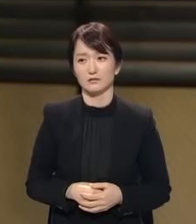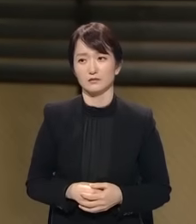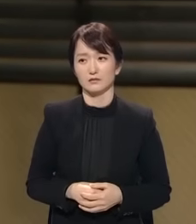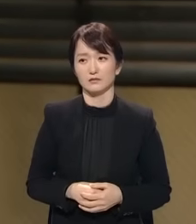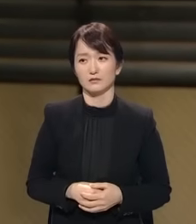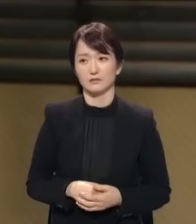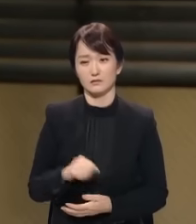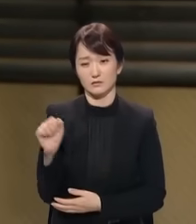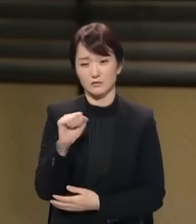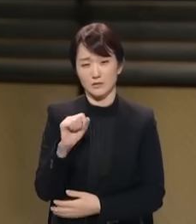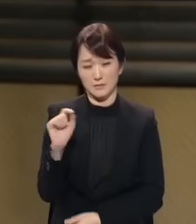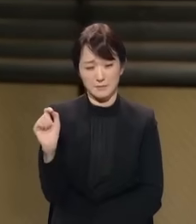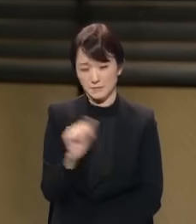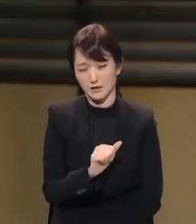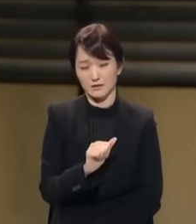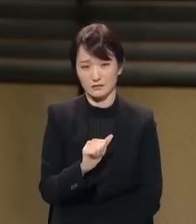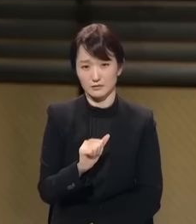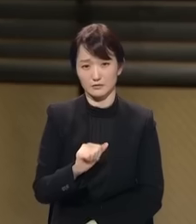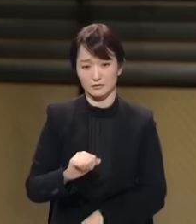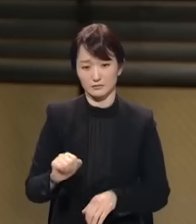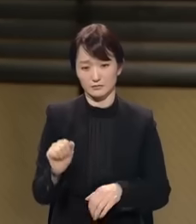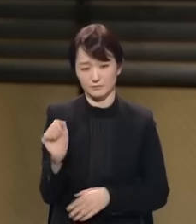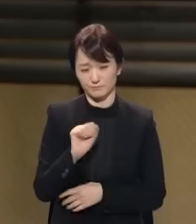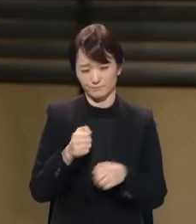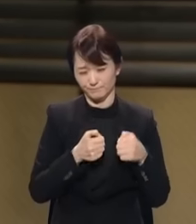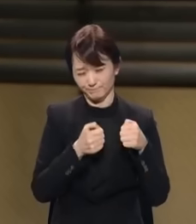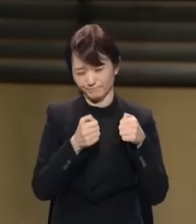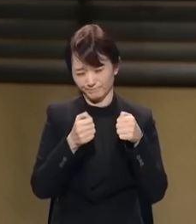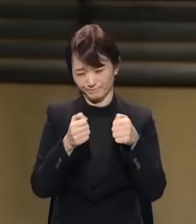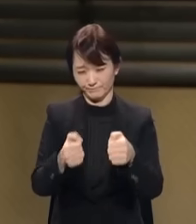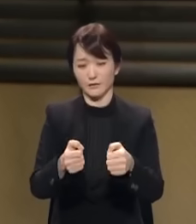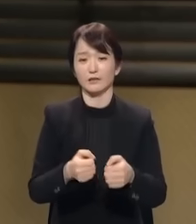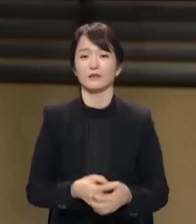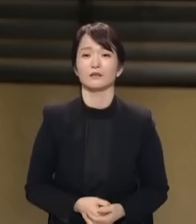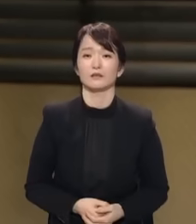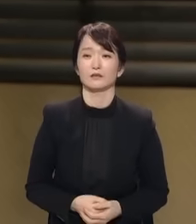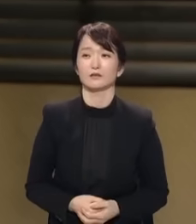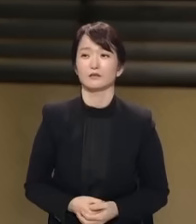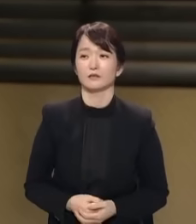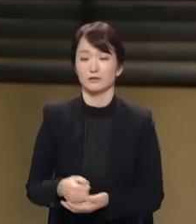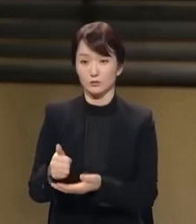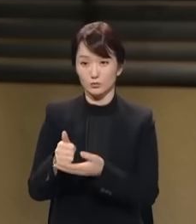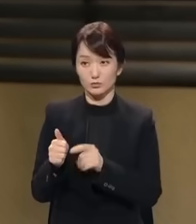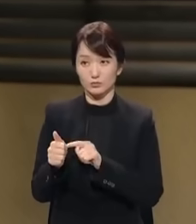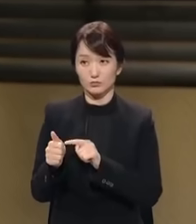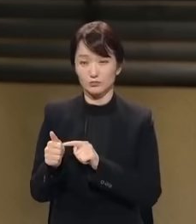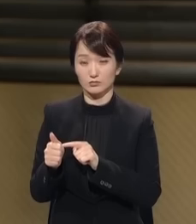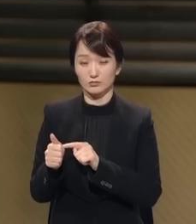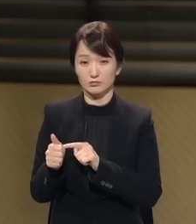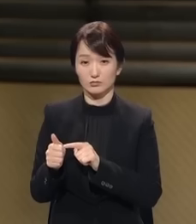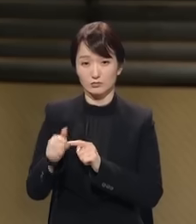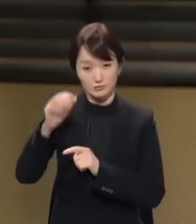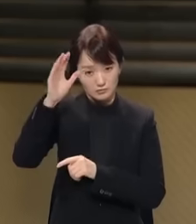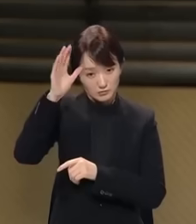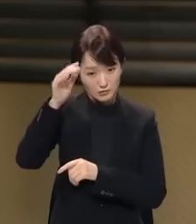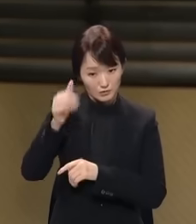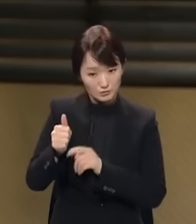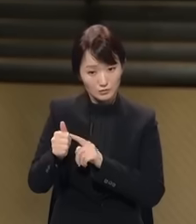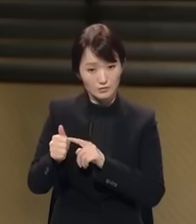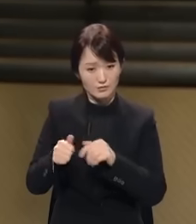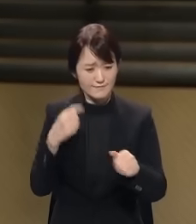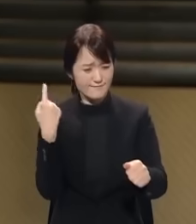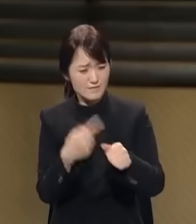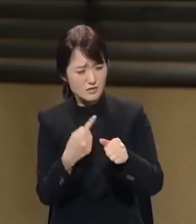운전을 좀 빨리 했던 것 같아요. 차도 없고 이러니까. 그러니까 이 손님. 이 견주가 욕설을 했다고